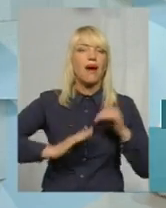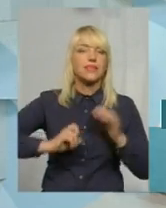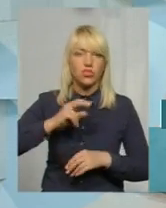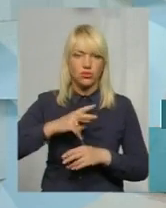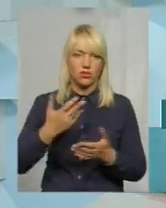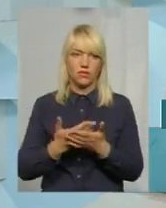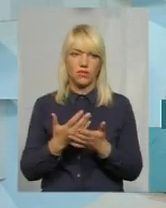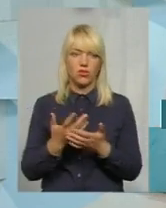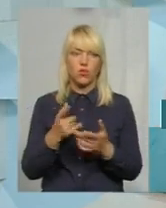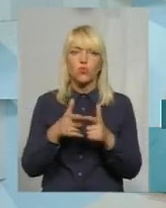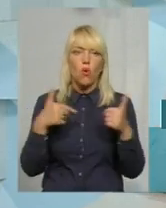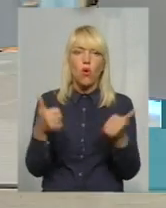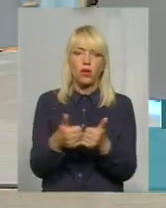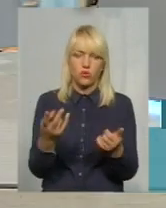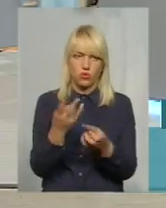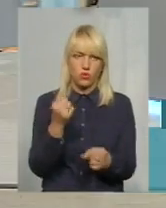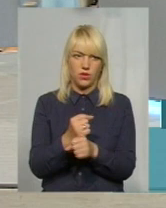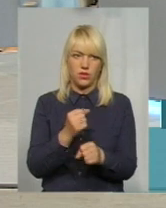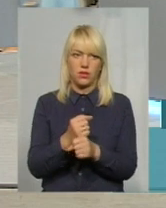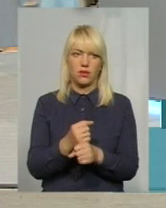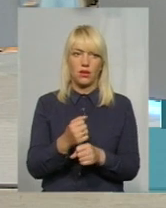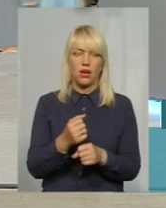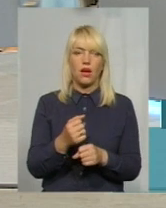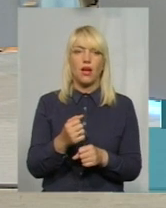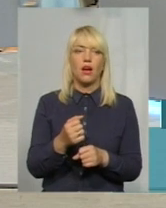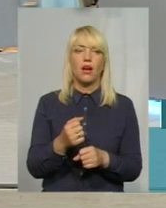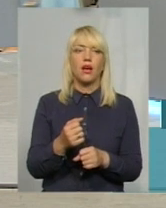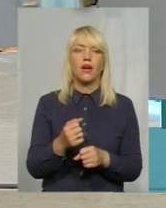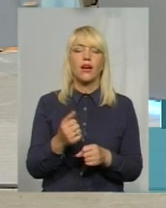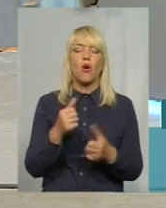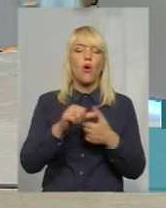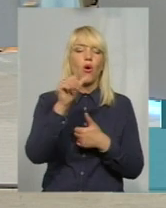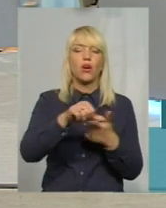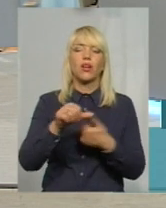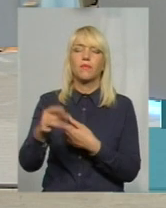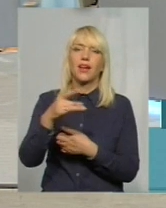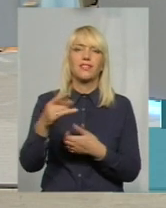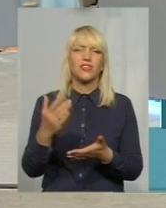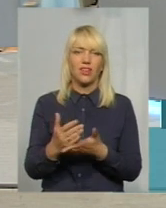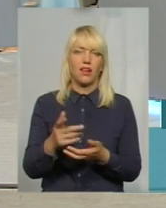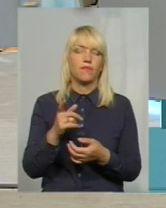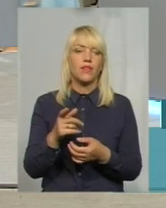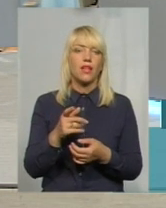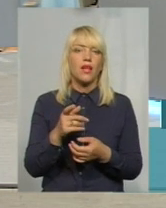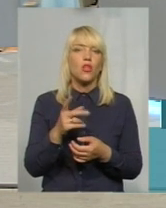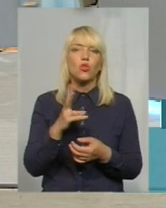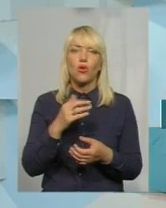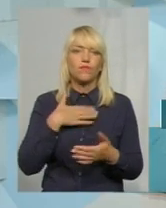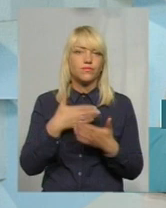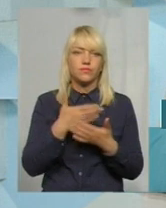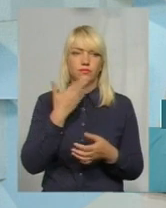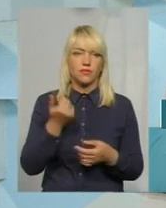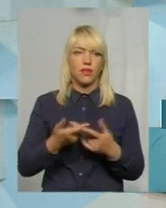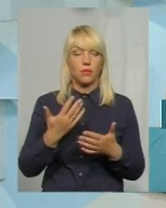захищати. До знайшли обласної організації пасічників. Є в окремих районах? Є, але вони, я б не сказав би, що вони такі діючі, як інших. Наприклад,